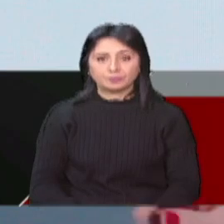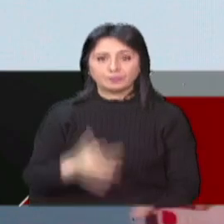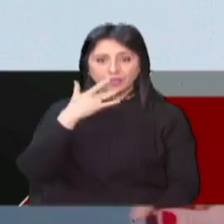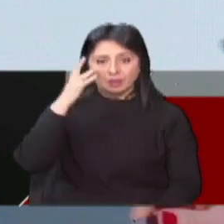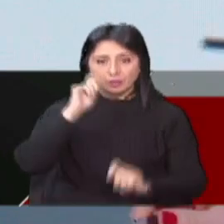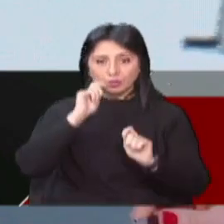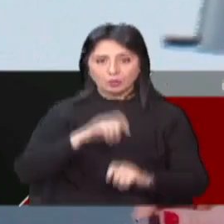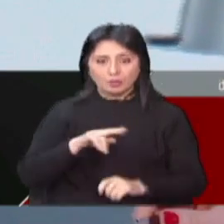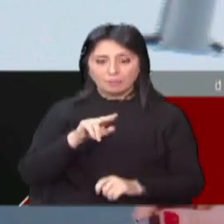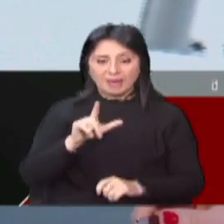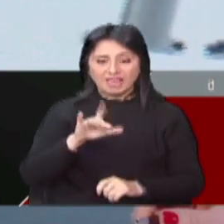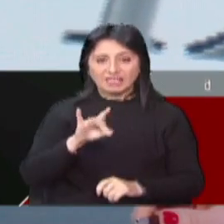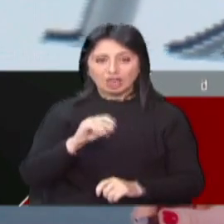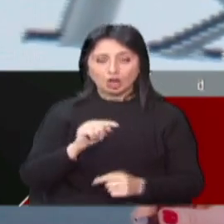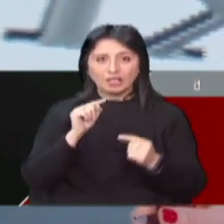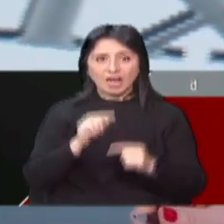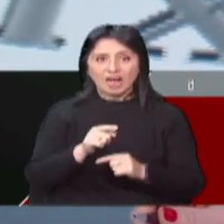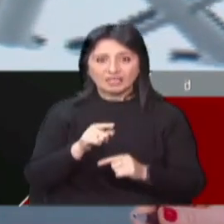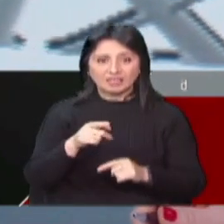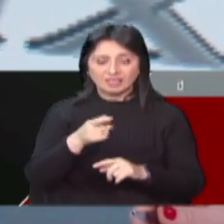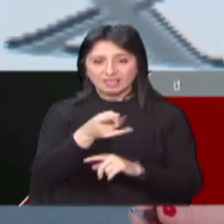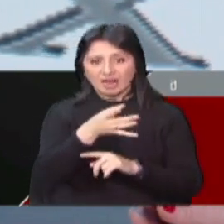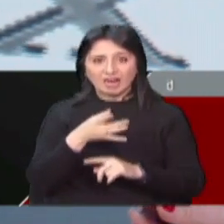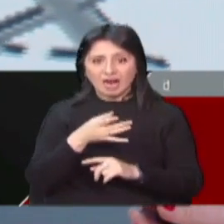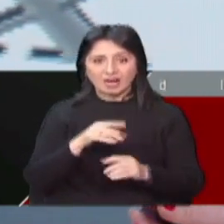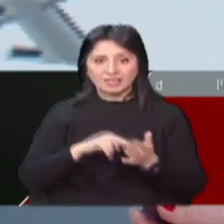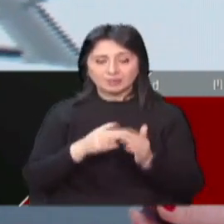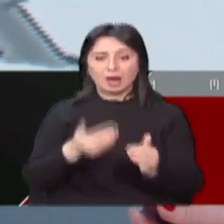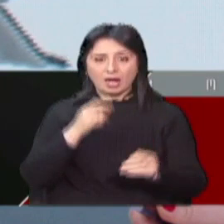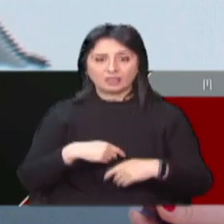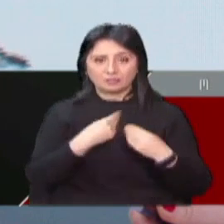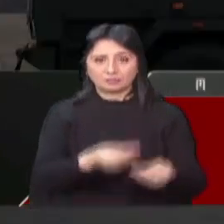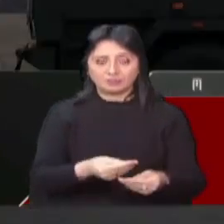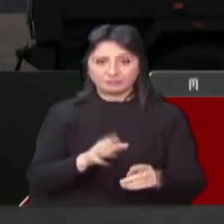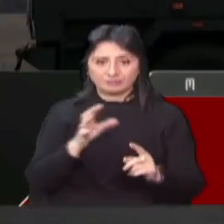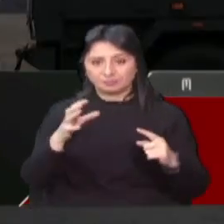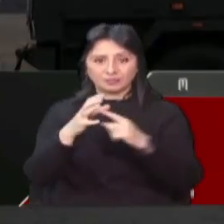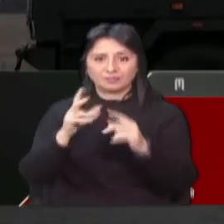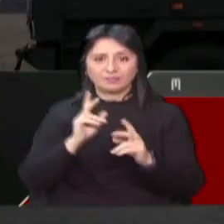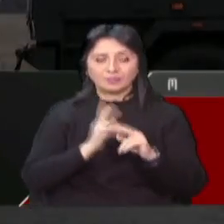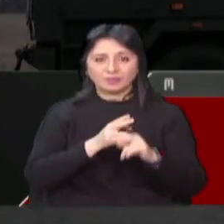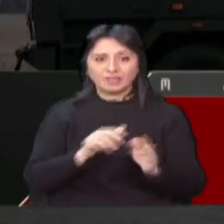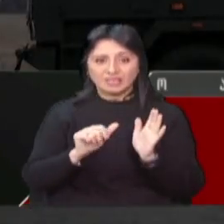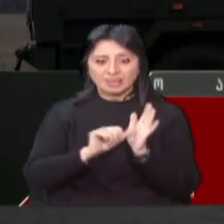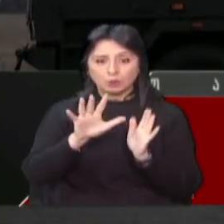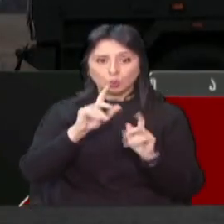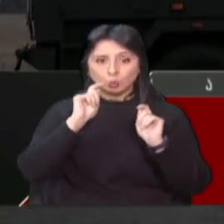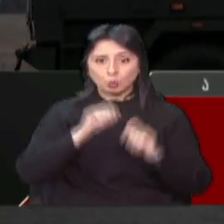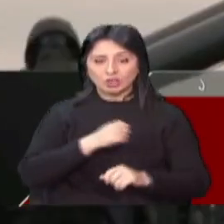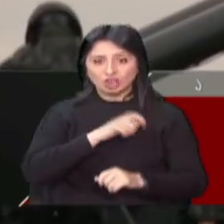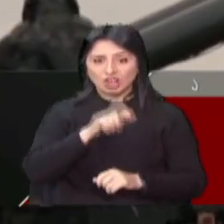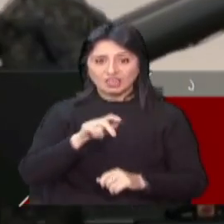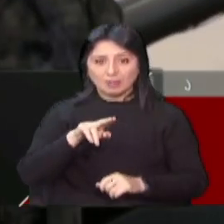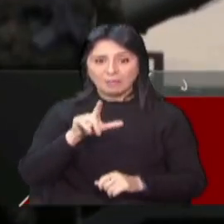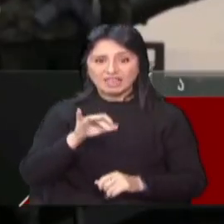Amerika Ukrainas patriotis tipis antisaraketo sistemebs dagegmilze adre gadasceps. Tavdatsis departamentshi ganatskhades rom 65 ukraineli